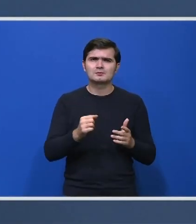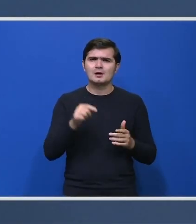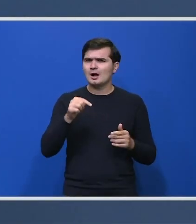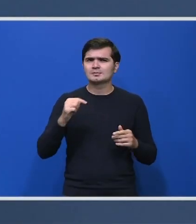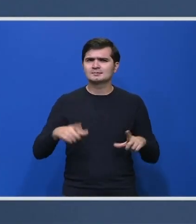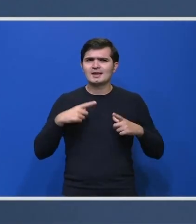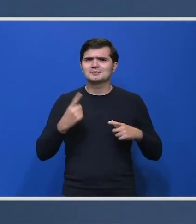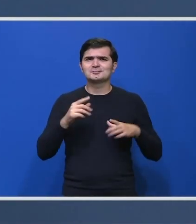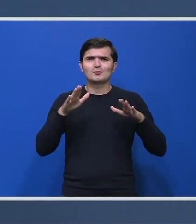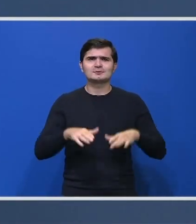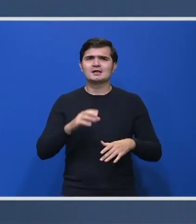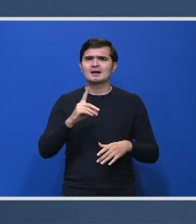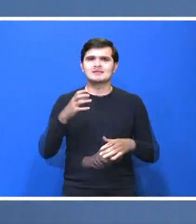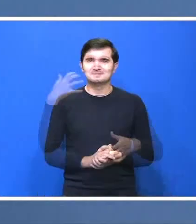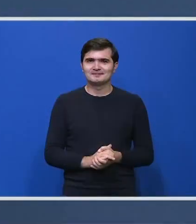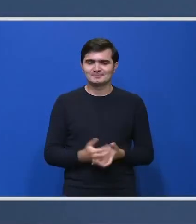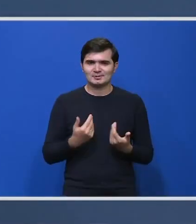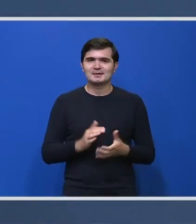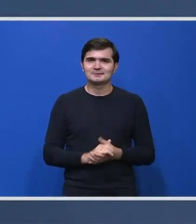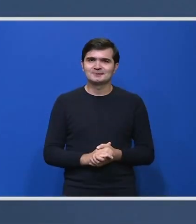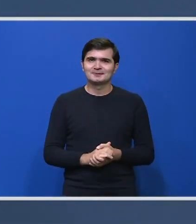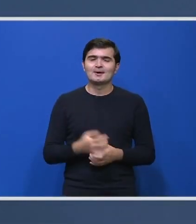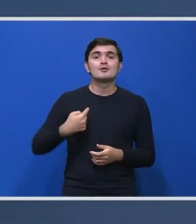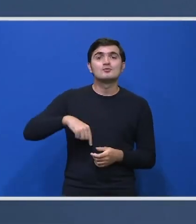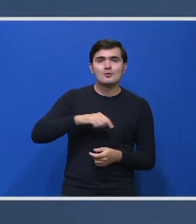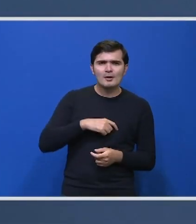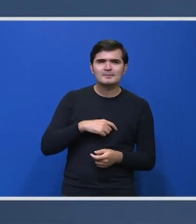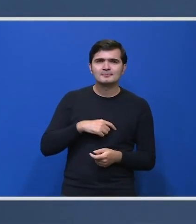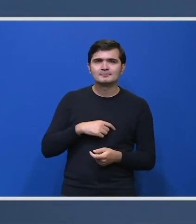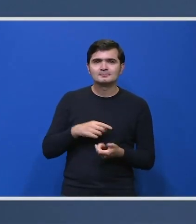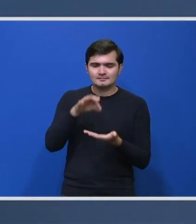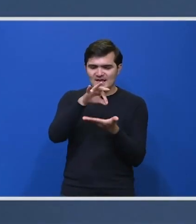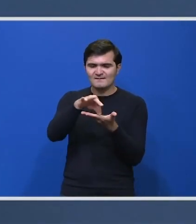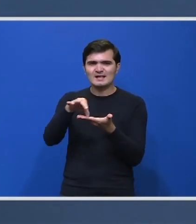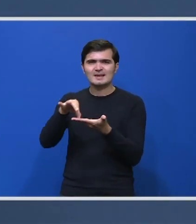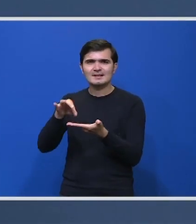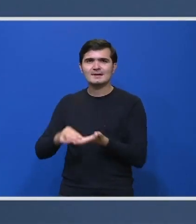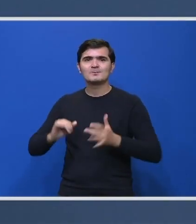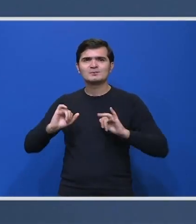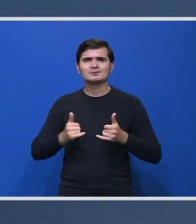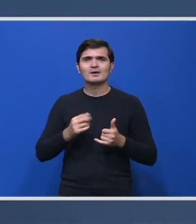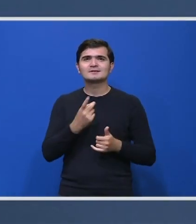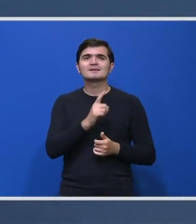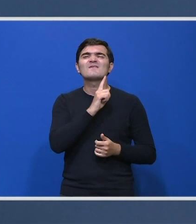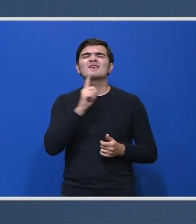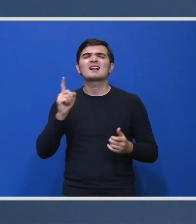stare de calamitate pentru culturile efective. Noi inventariem situația, de fapt, din fiecare